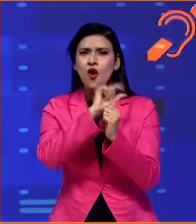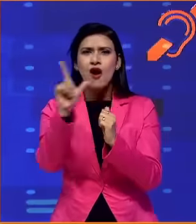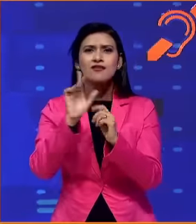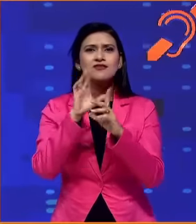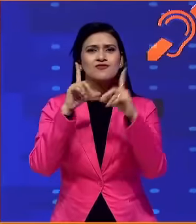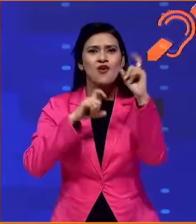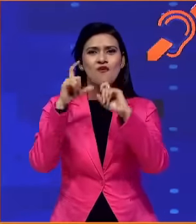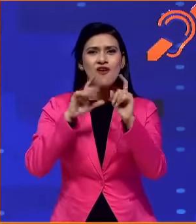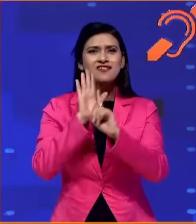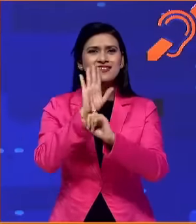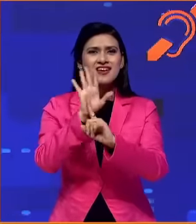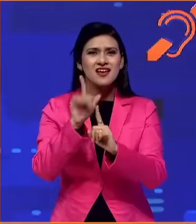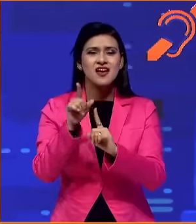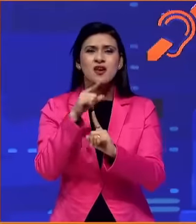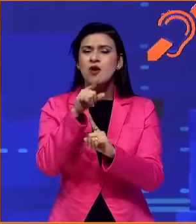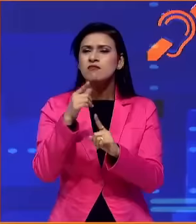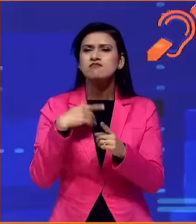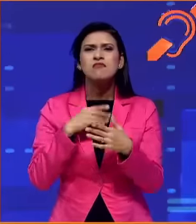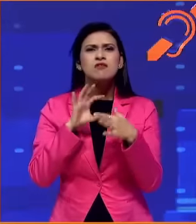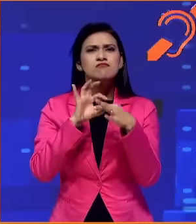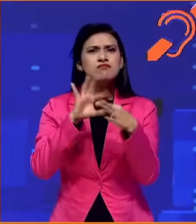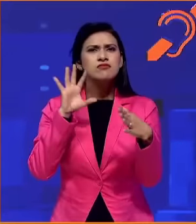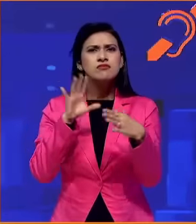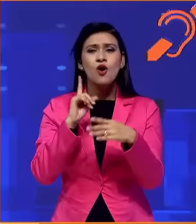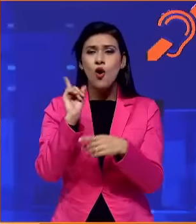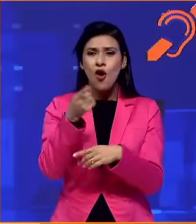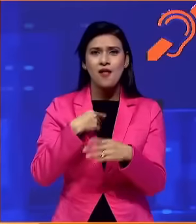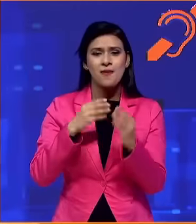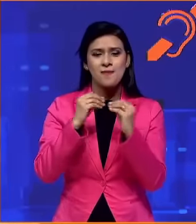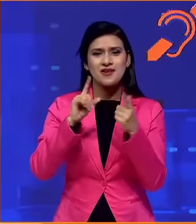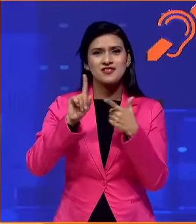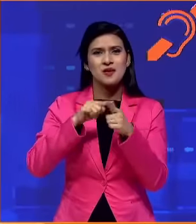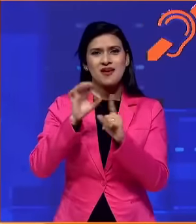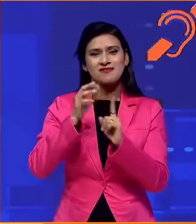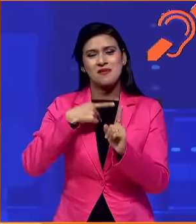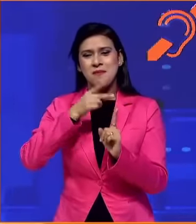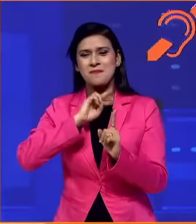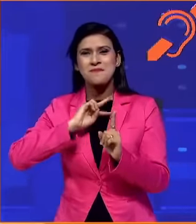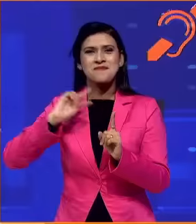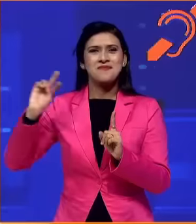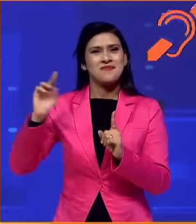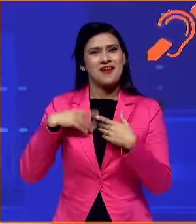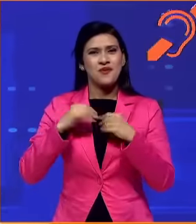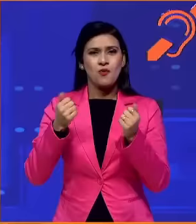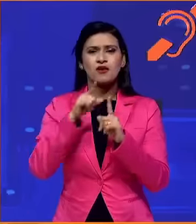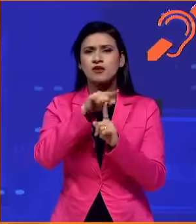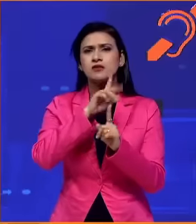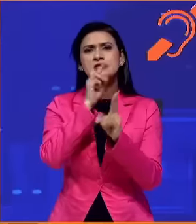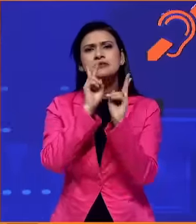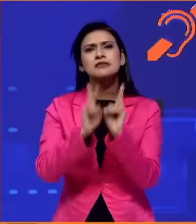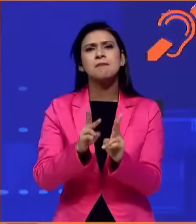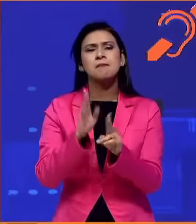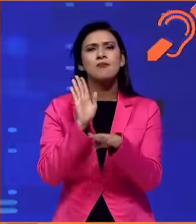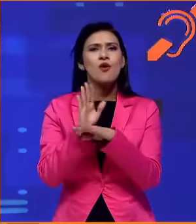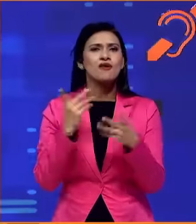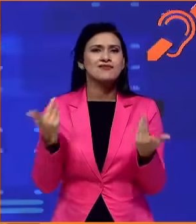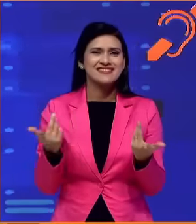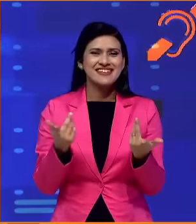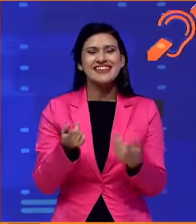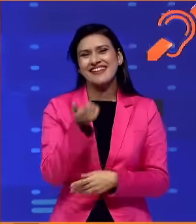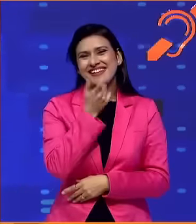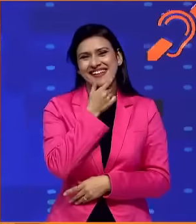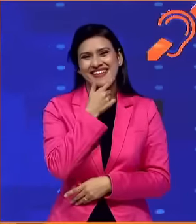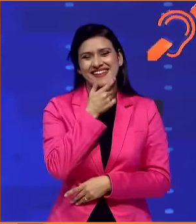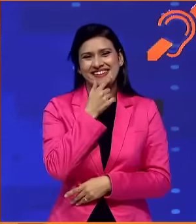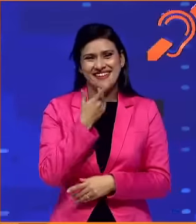इनदोस्तोंकाकहनाहैकिसचिन बेवफानिकला।हमसबभाजपामेंचलेगए। वहकांग्रेसमेंबने